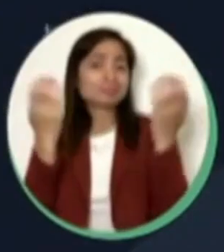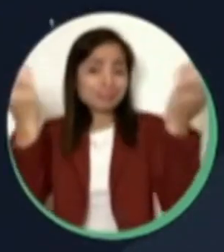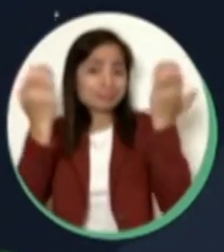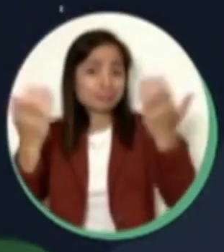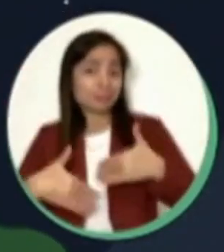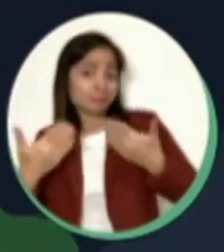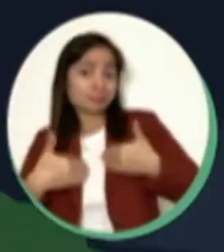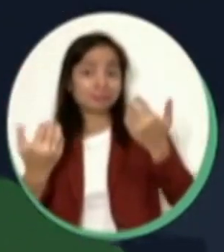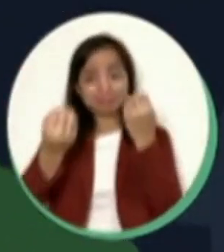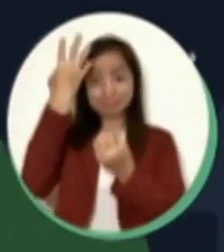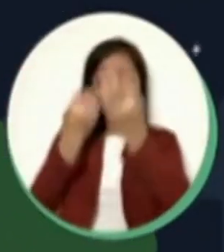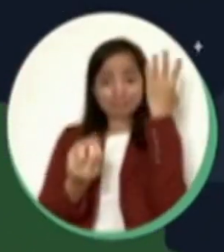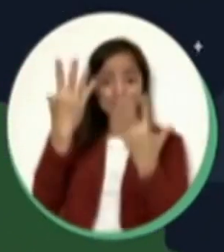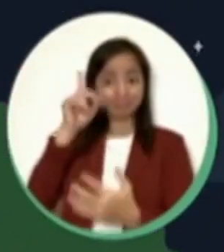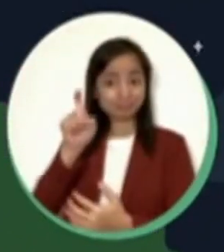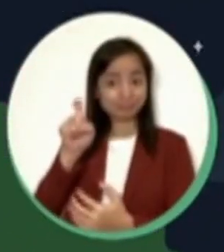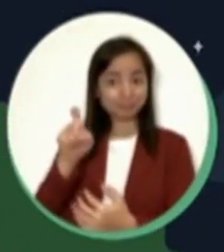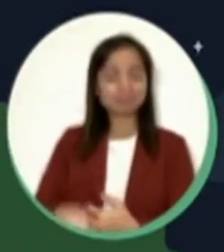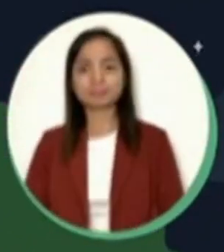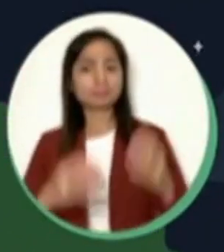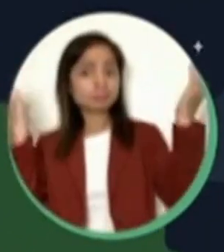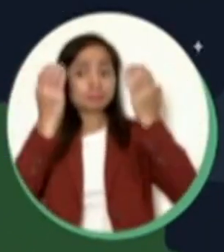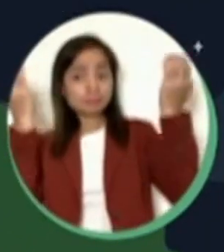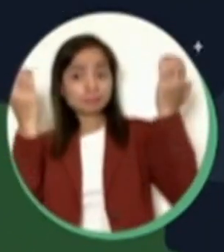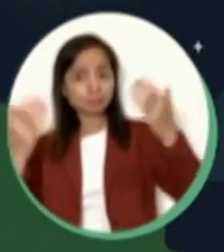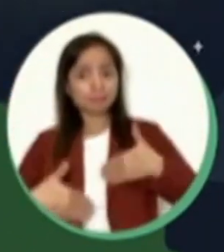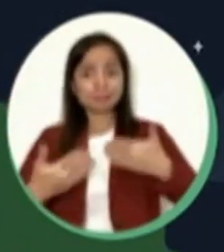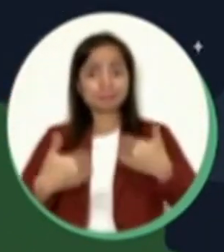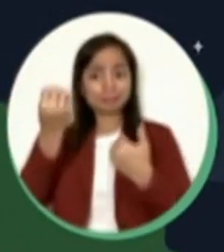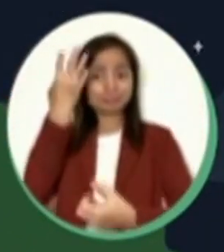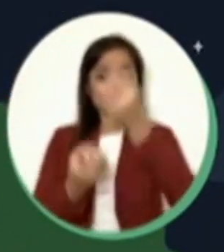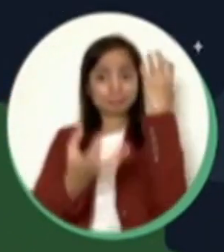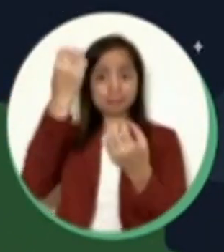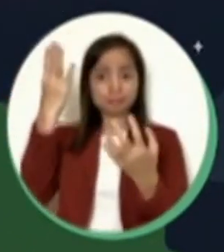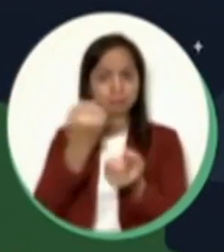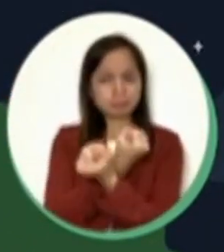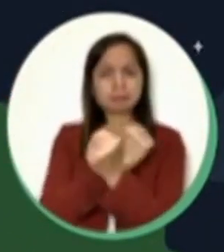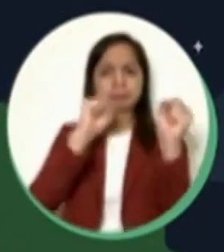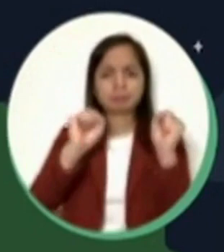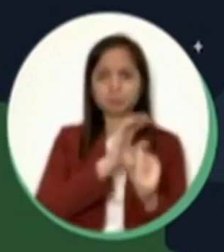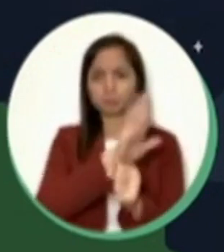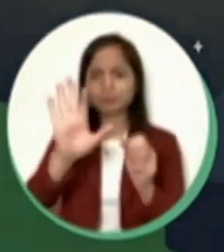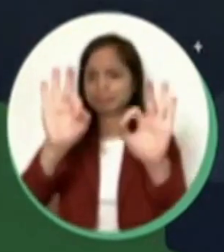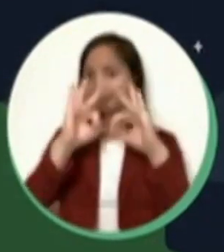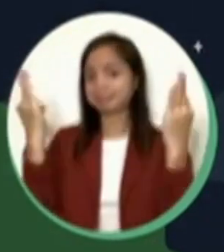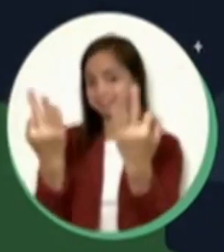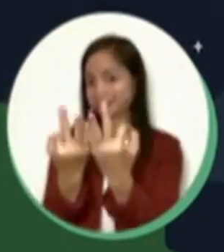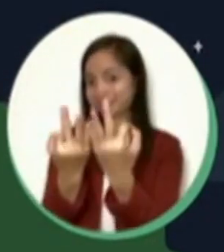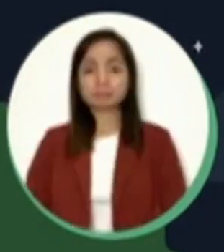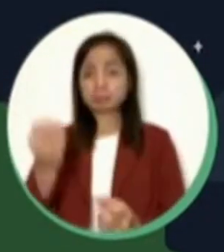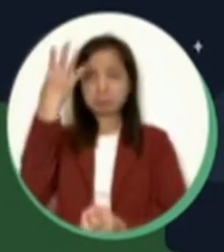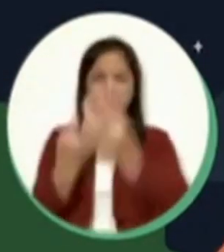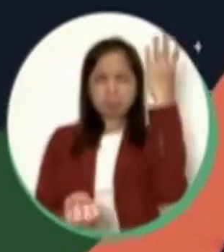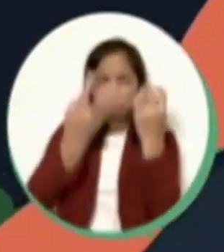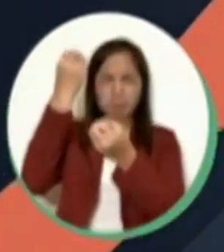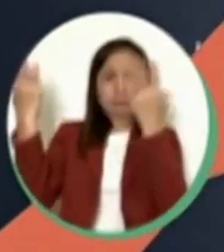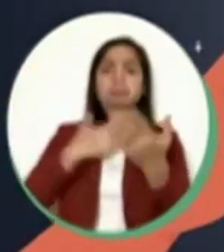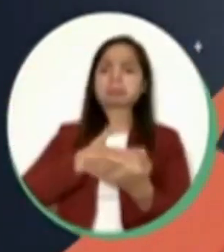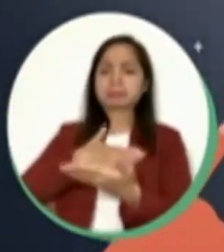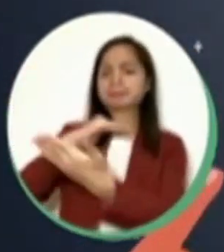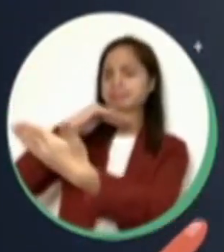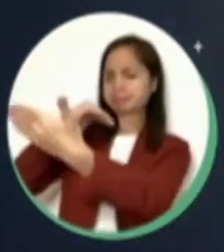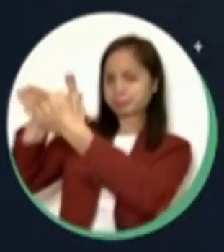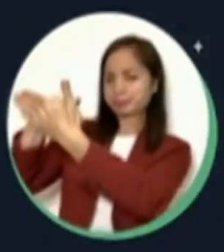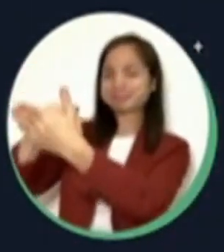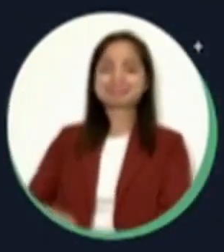gusto magbagong taon? Ipagdiwang ang taon na ligtas kasama ang iyong pamilya. Oplan,